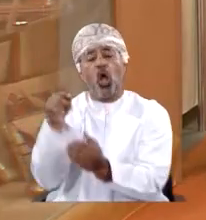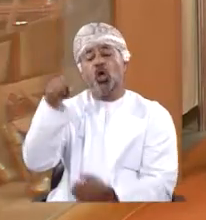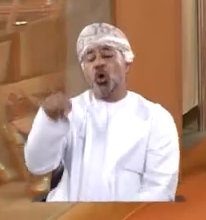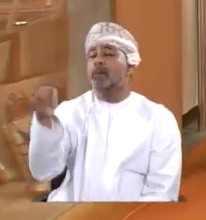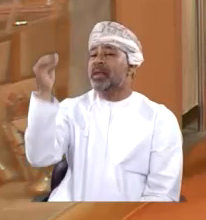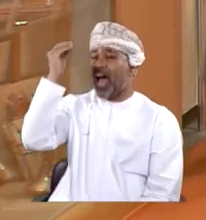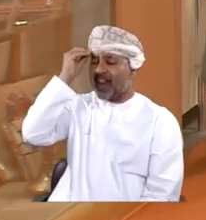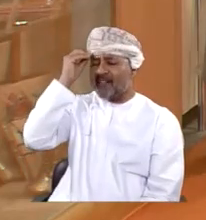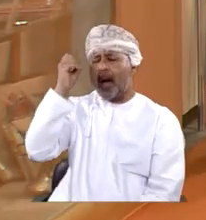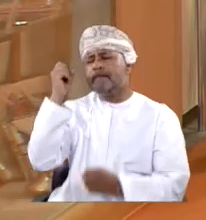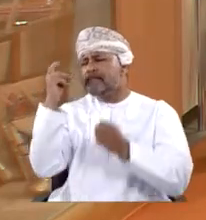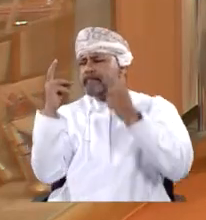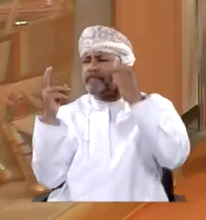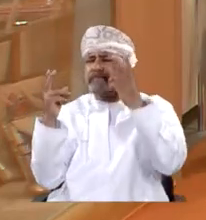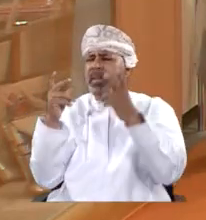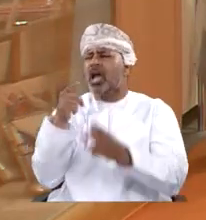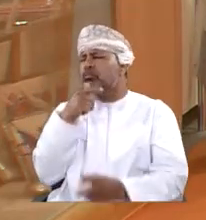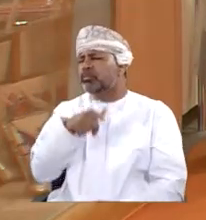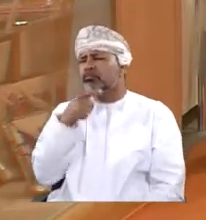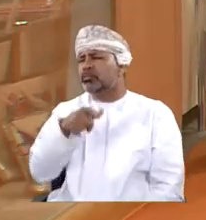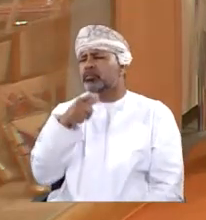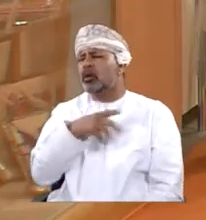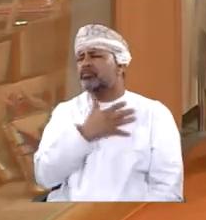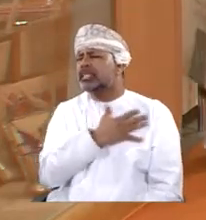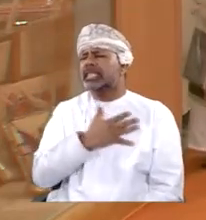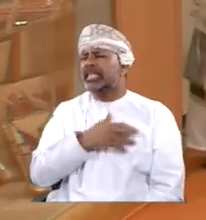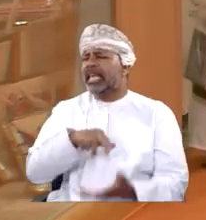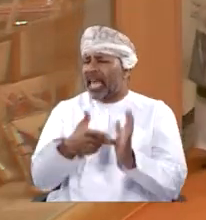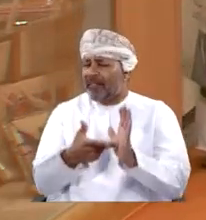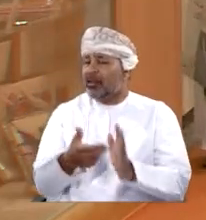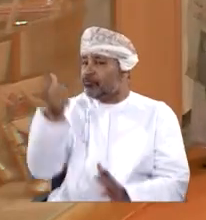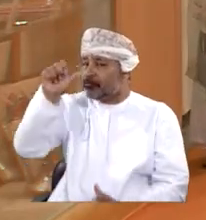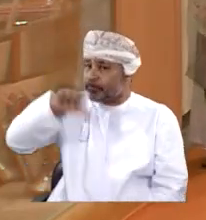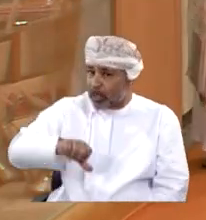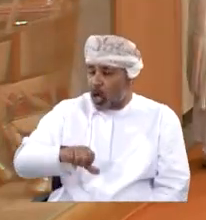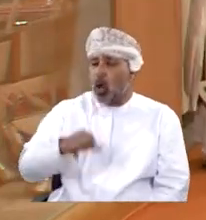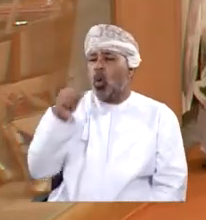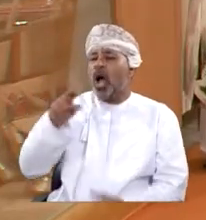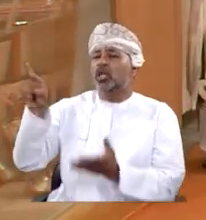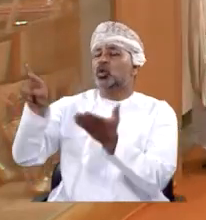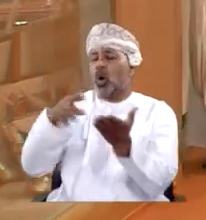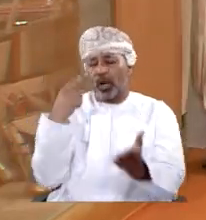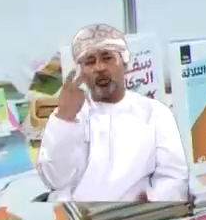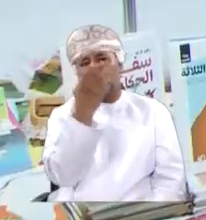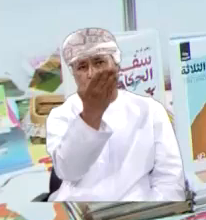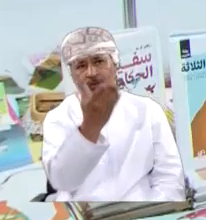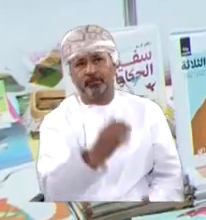على بعض الآراء والانطباعات من المشاركين في المعرض وأيضا من الزوار.